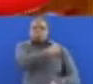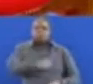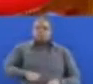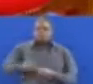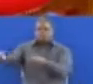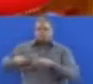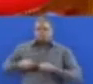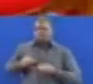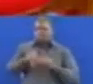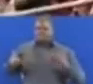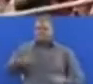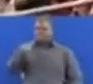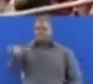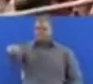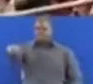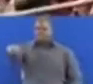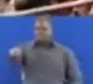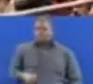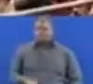kuniletea jina hilo.